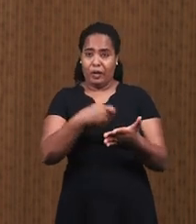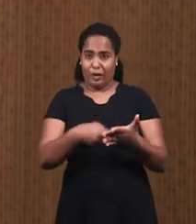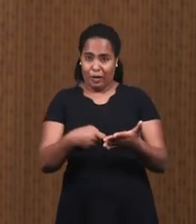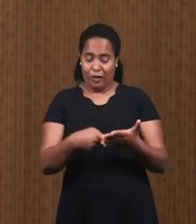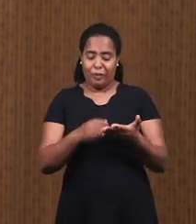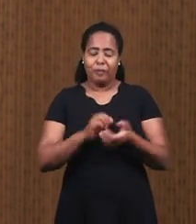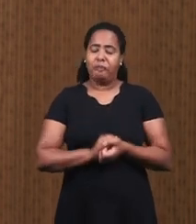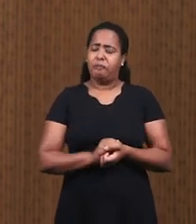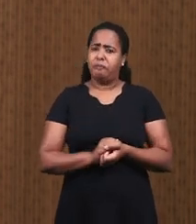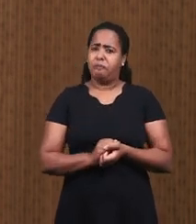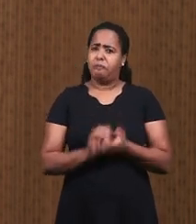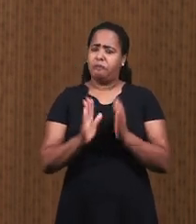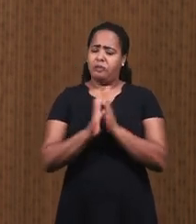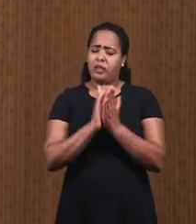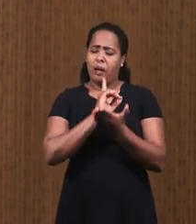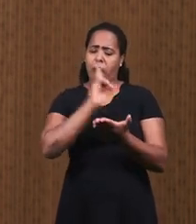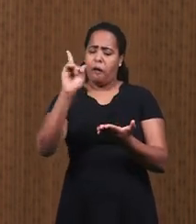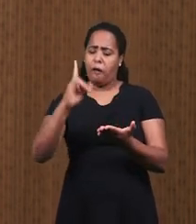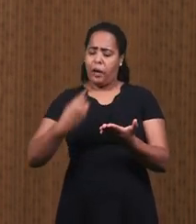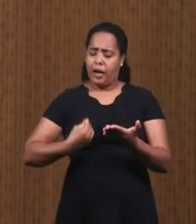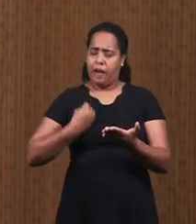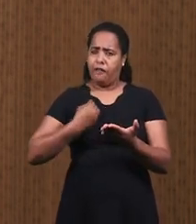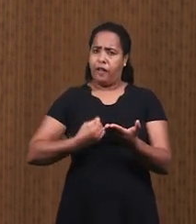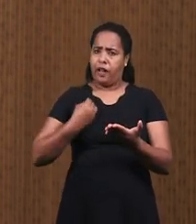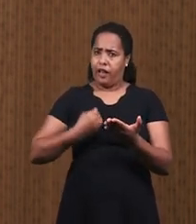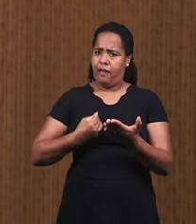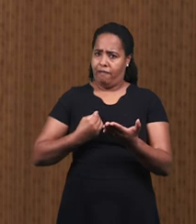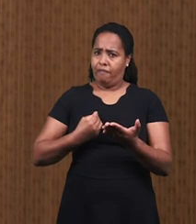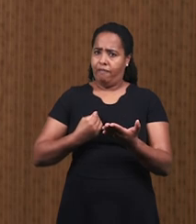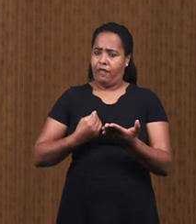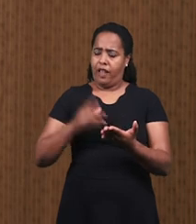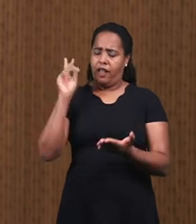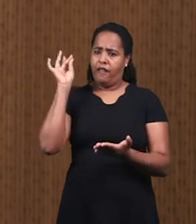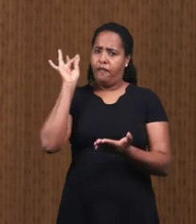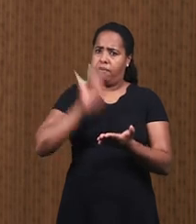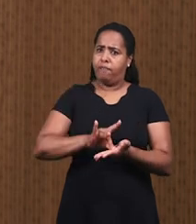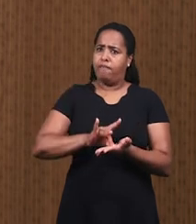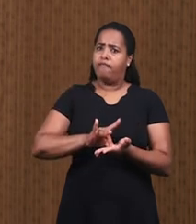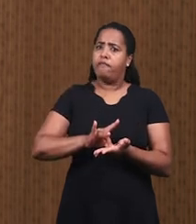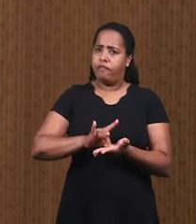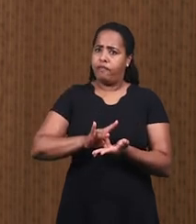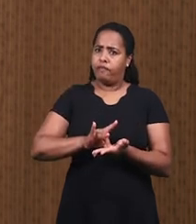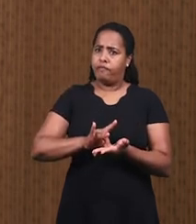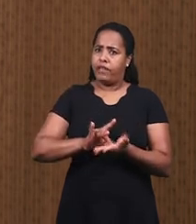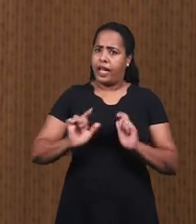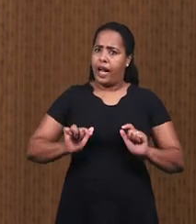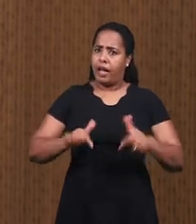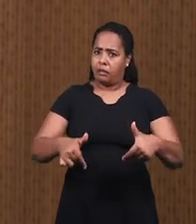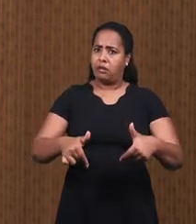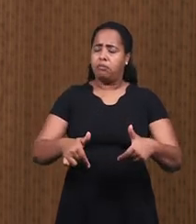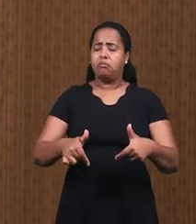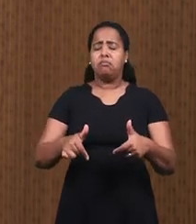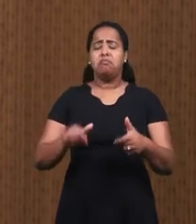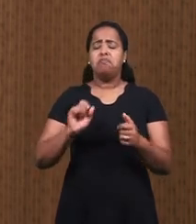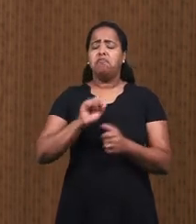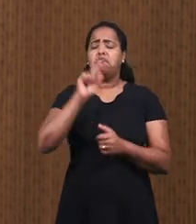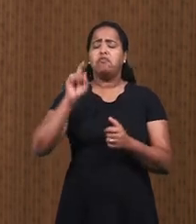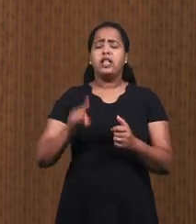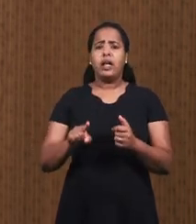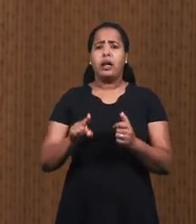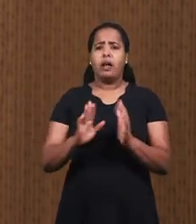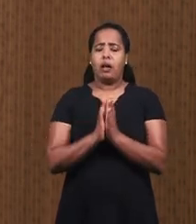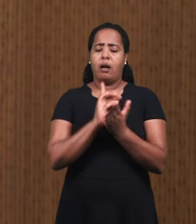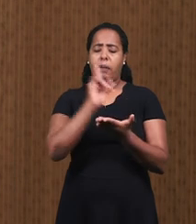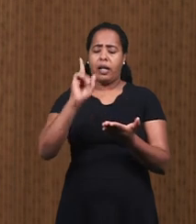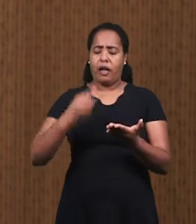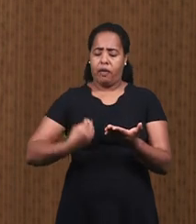qui a écrit la lettre aux Hébreux, et on ne dit pas, enfin on ne sait pas que c'est Paul qui a écrit, mais